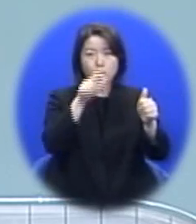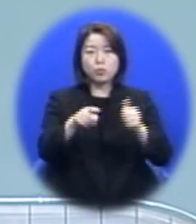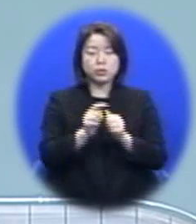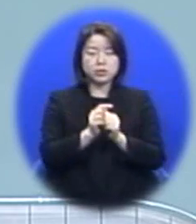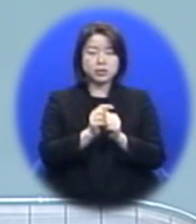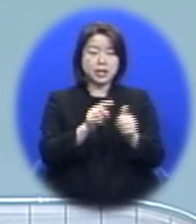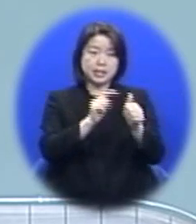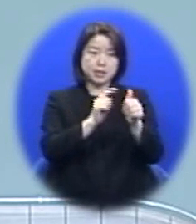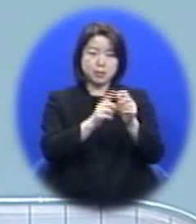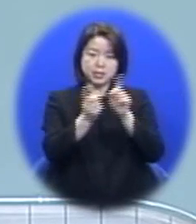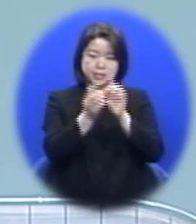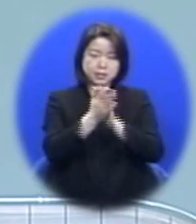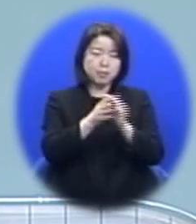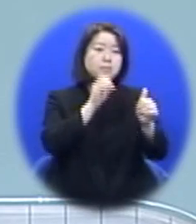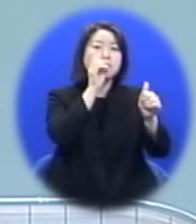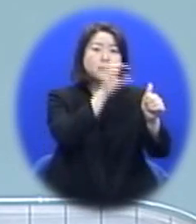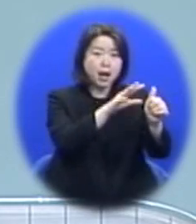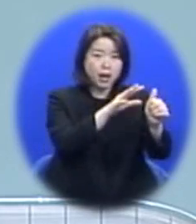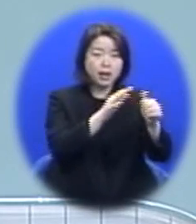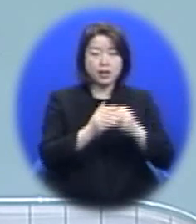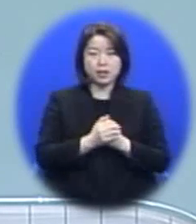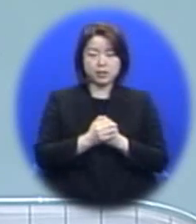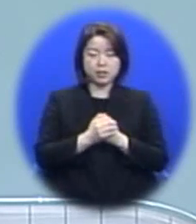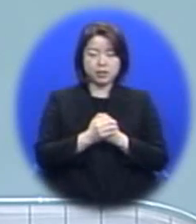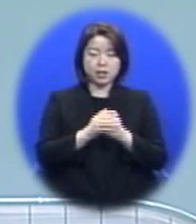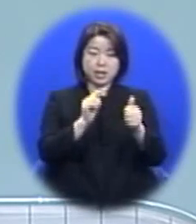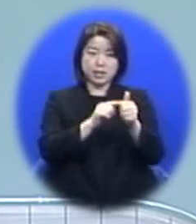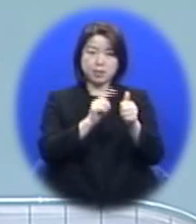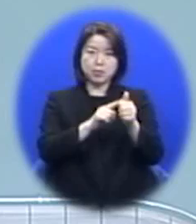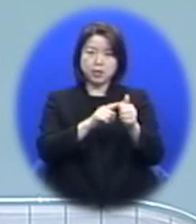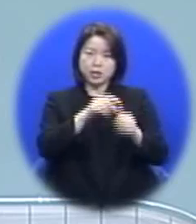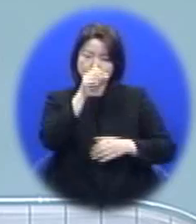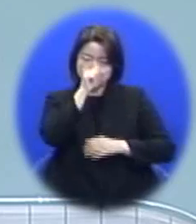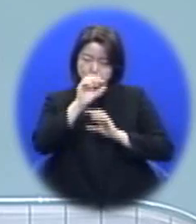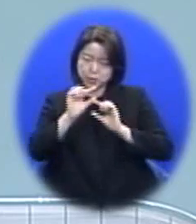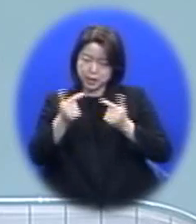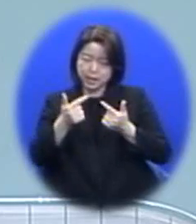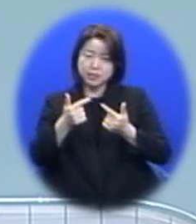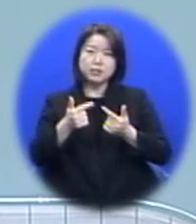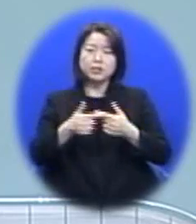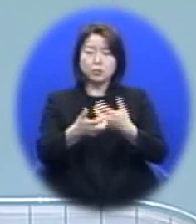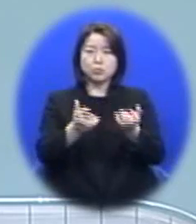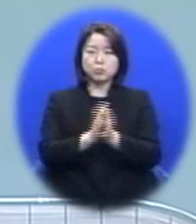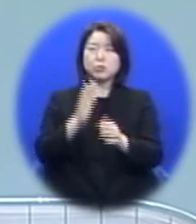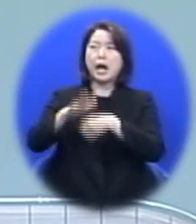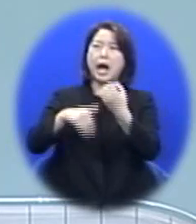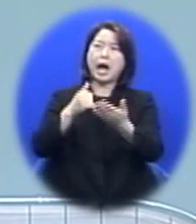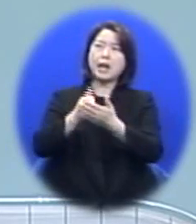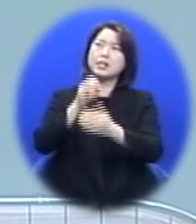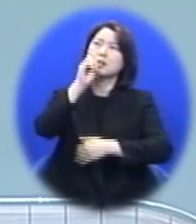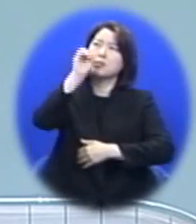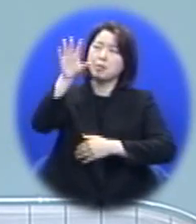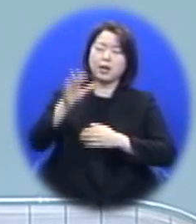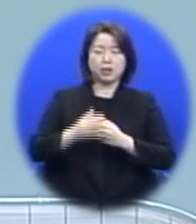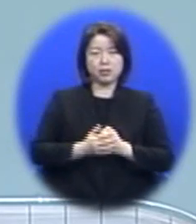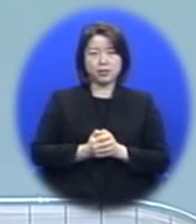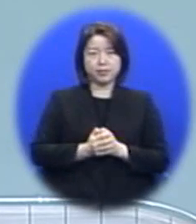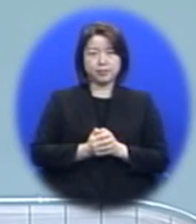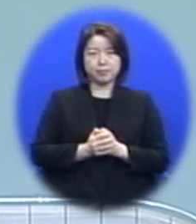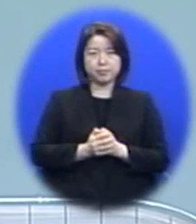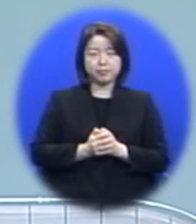남편에게 직접 말해주고 남편의 단점은 하나님에게 말하는 것입니다.